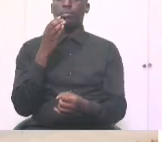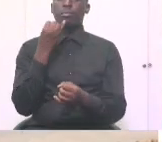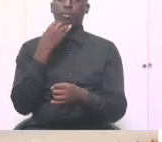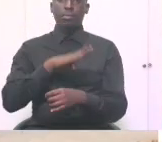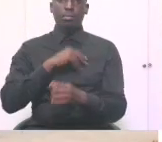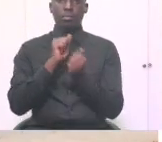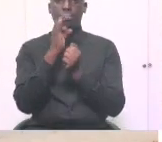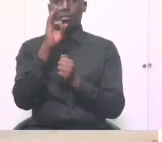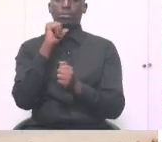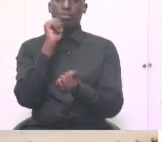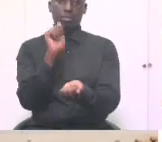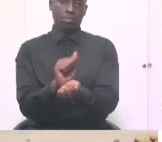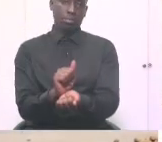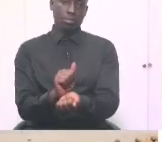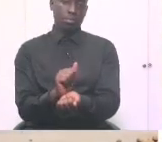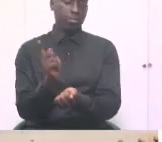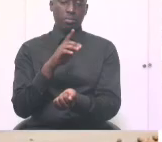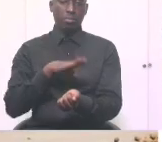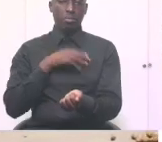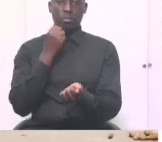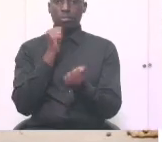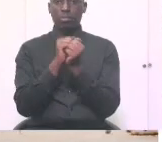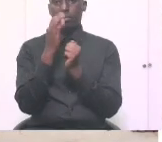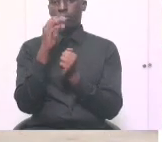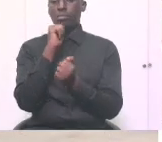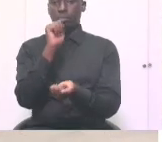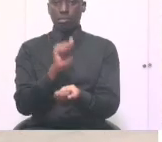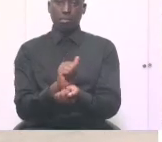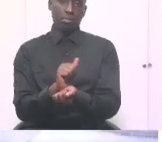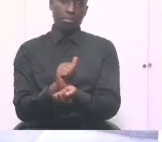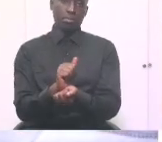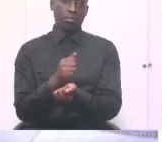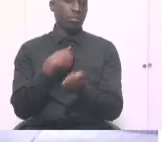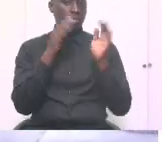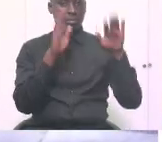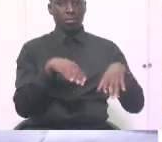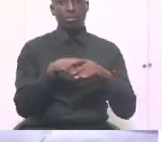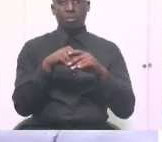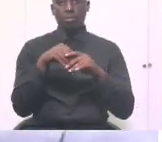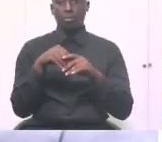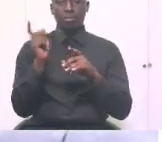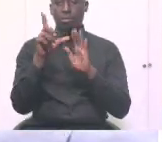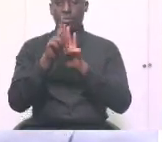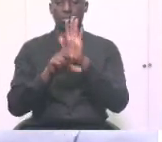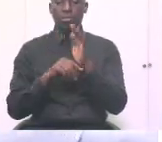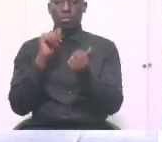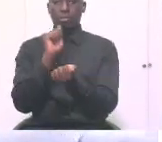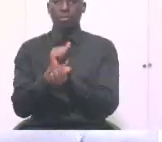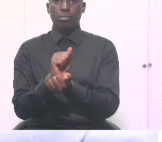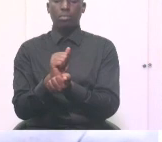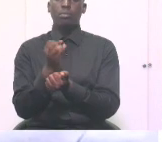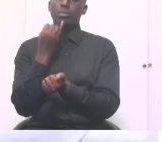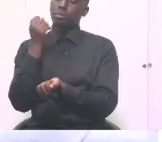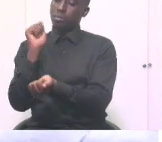ngo ntabwo ngahanwa Ingwana imyaka 13 ngo ntabwa hanwa ngo nimbyihorere ngo nategeko ndimo ngo rimuhana je ndifuza ubutabera umwana